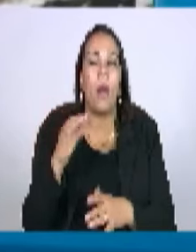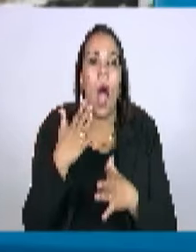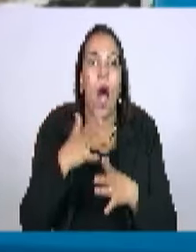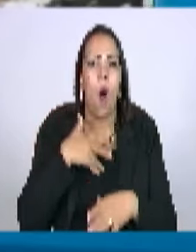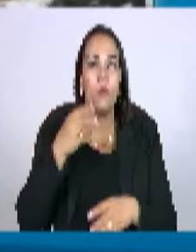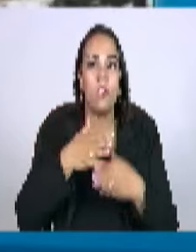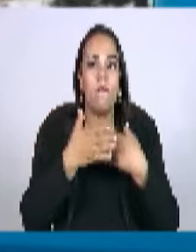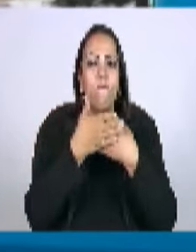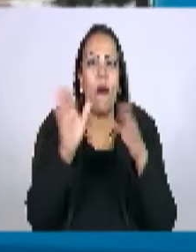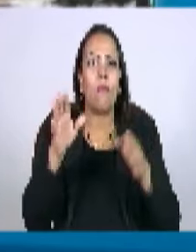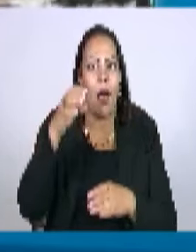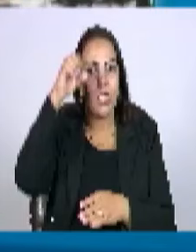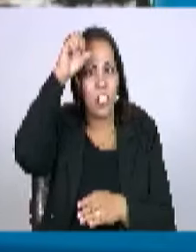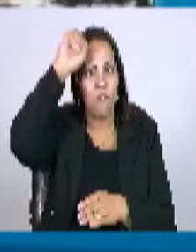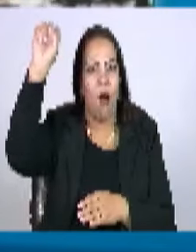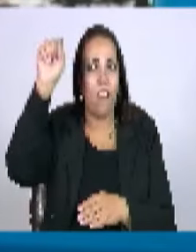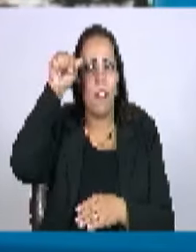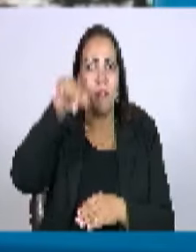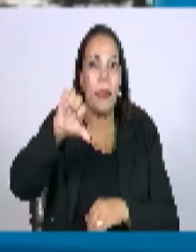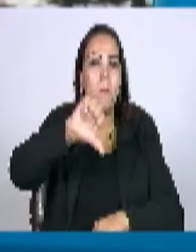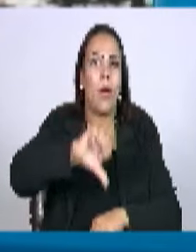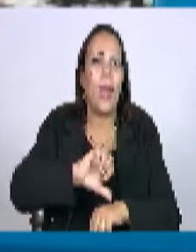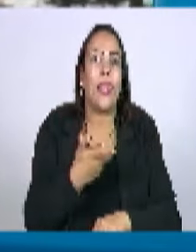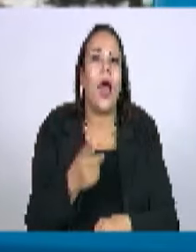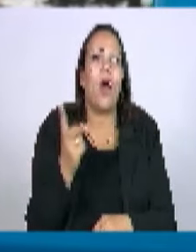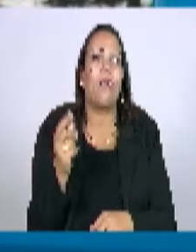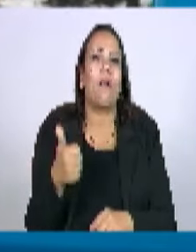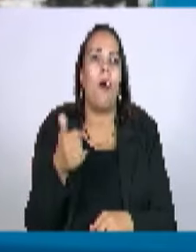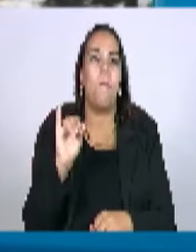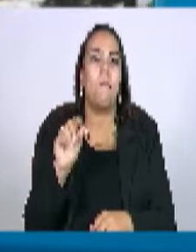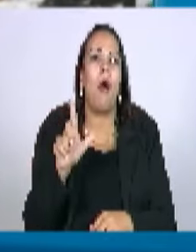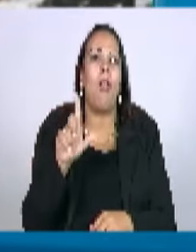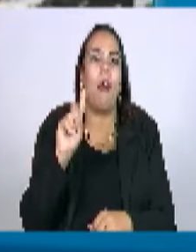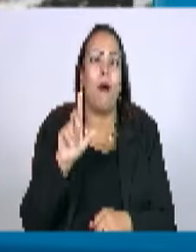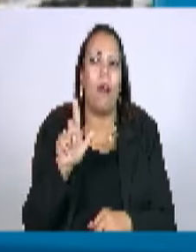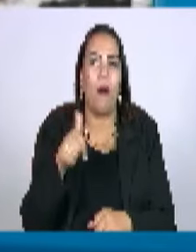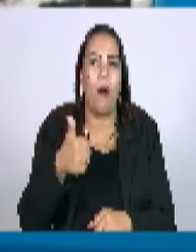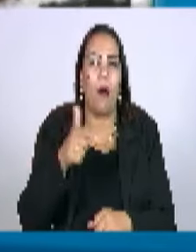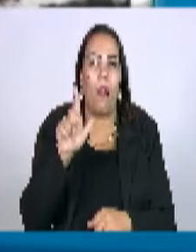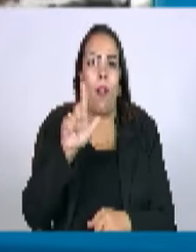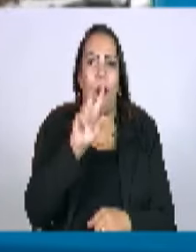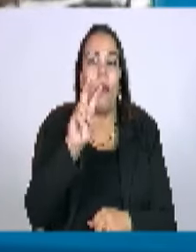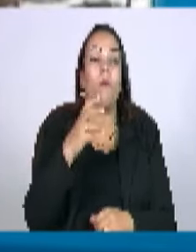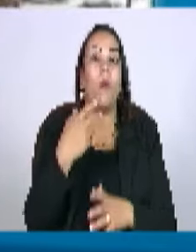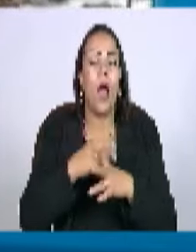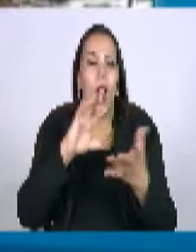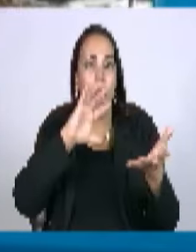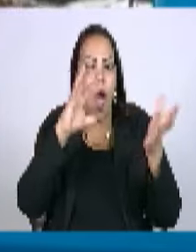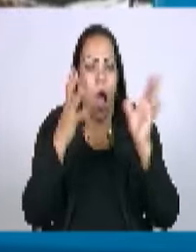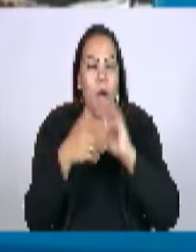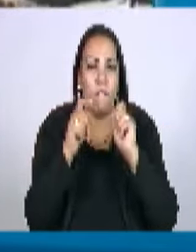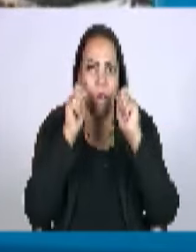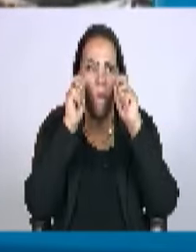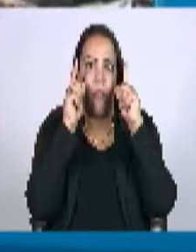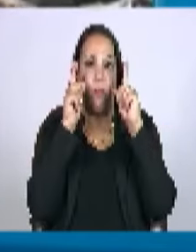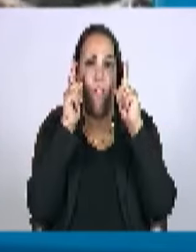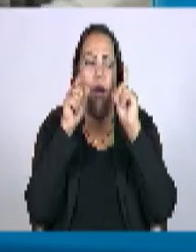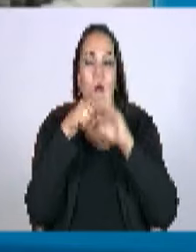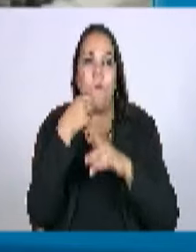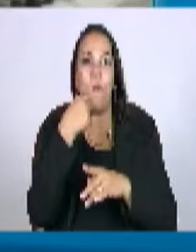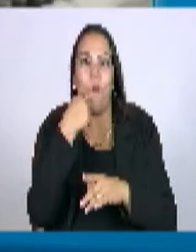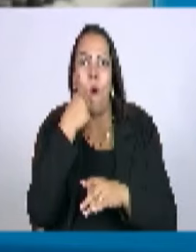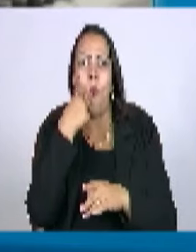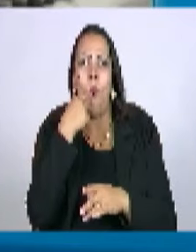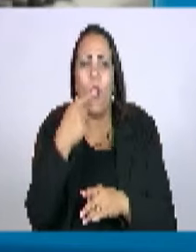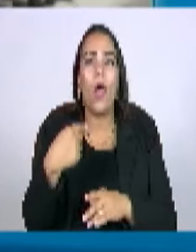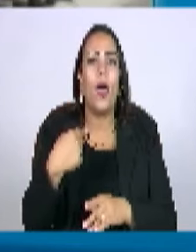الله فطبعا العالم بدا يستيقظ ان ما يحدث في غزه ده امر خارج نطاق